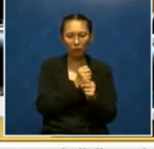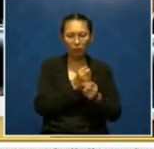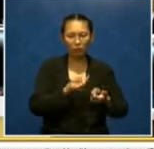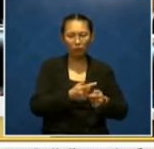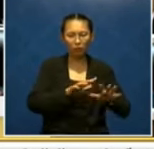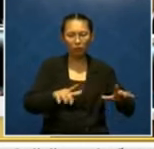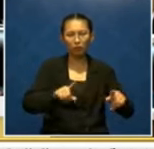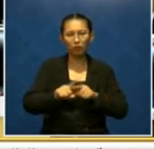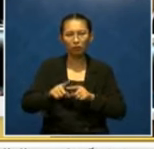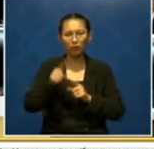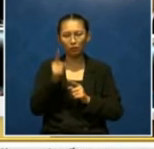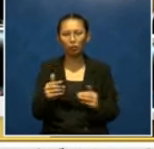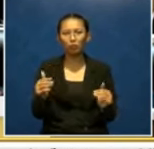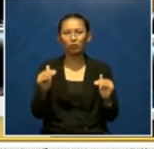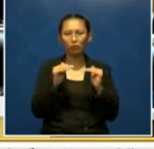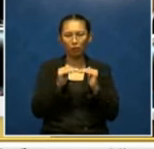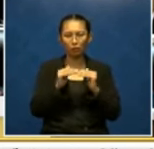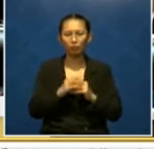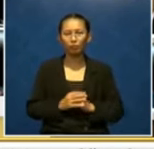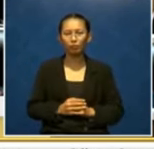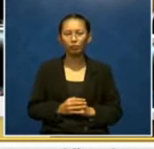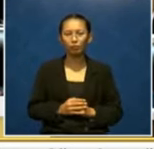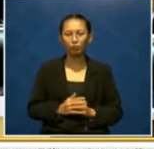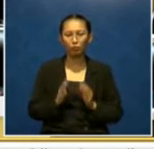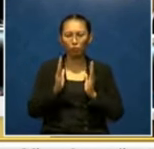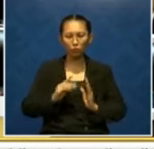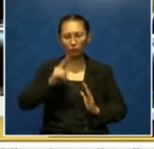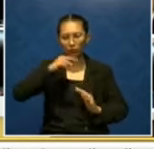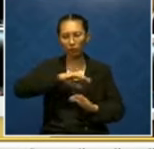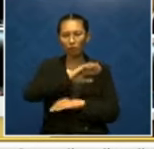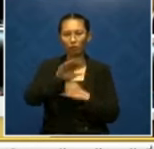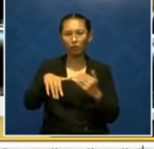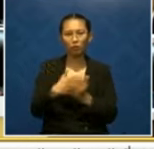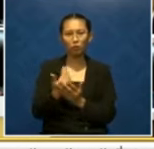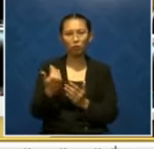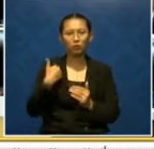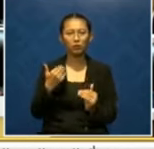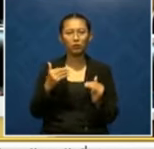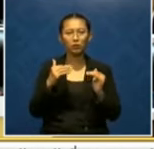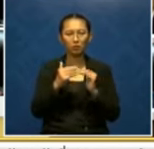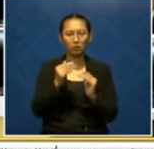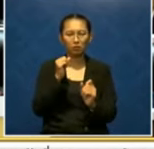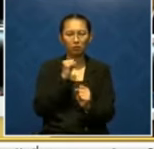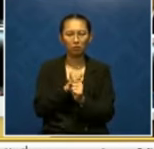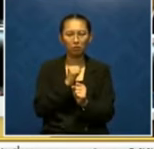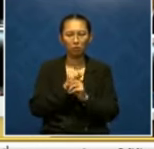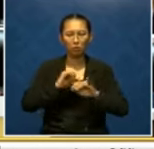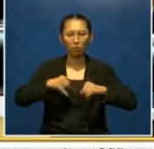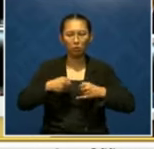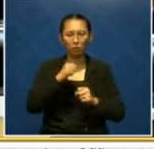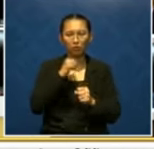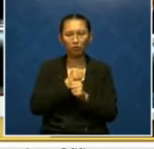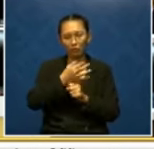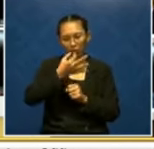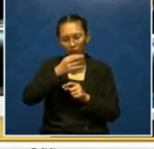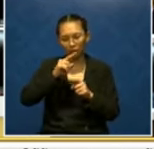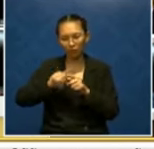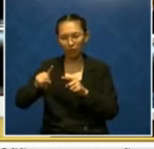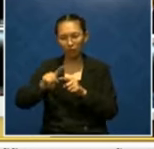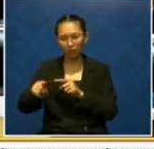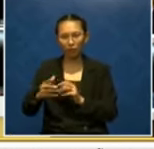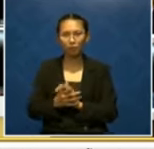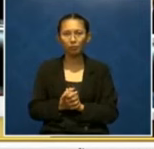างมีความเท่าเทียมกันด้วยคนไทยทุกคนมีสิทธิ์ในการมีที่ดินทำกินเพื่อประกอบอาชีพเลี้ยงปากท้องของครอบครัว